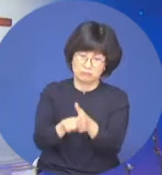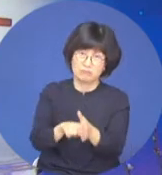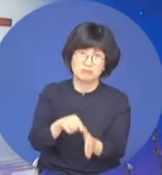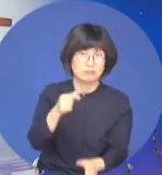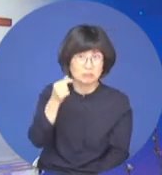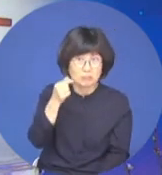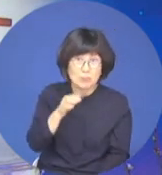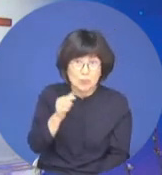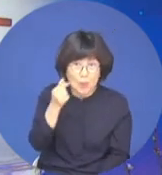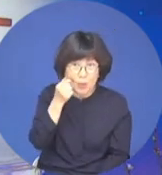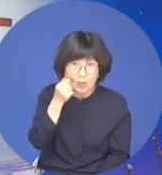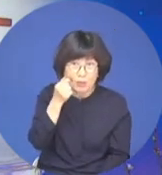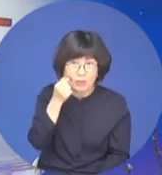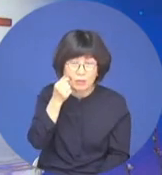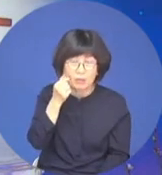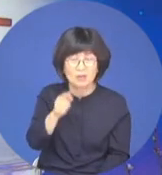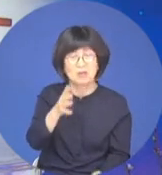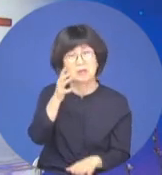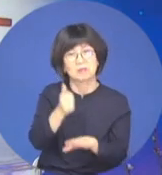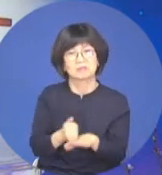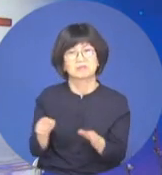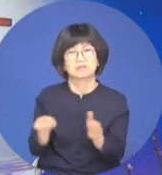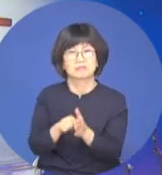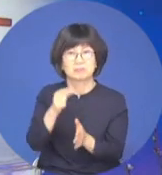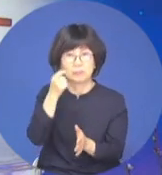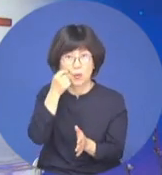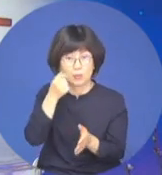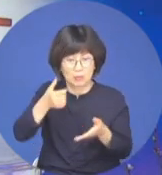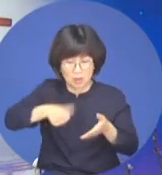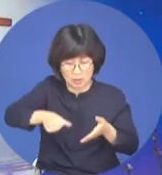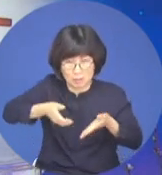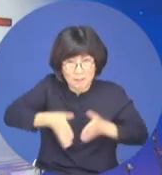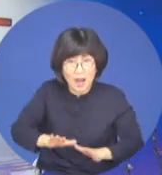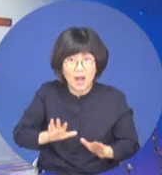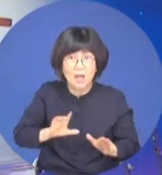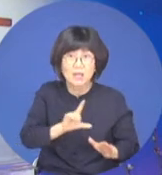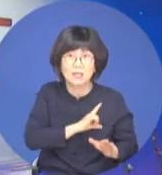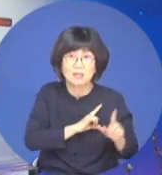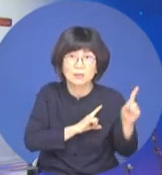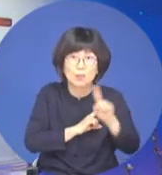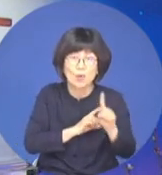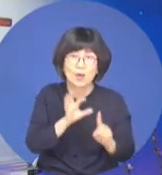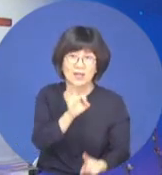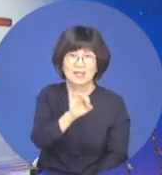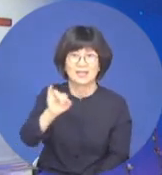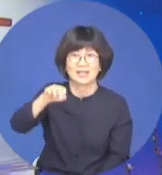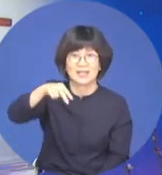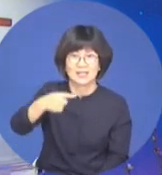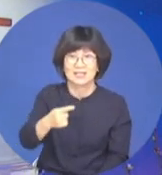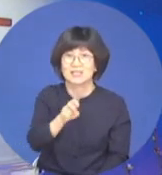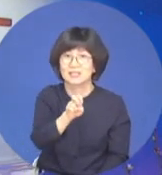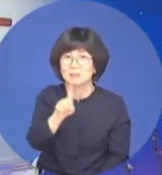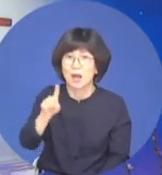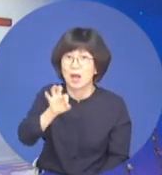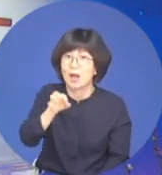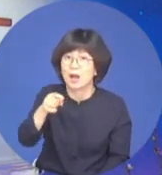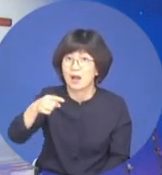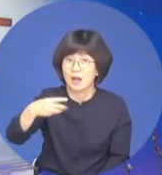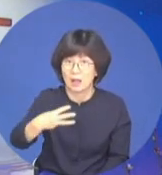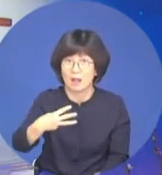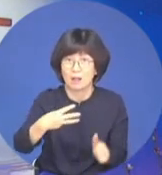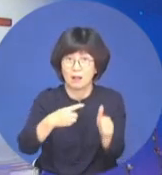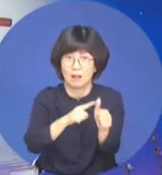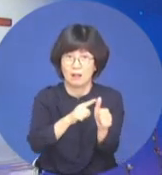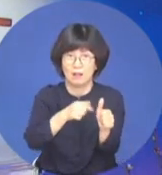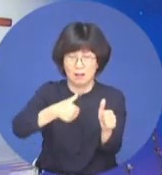됩니까? 불신으로 나온 게 이스마엘이에요. 불신으로 인하여, 불신앙으로 인하여 믿지 못함으로 나온 결과가